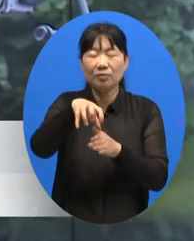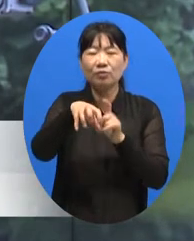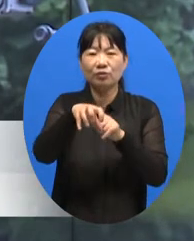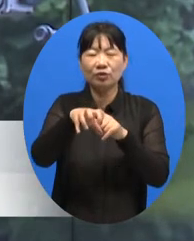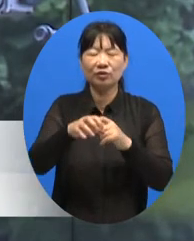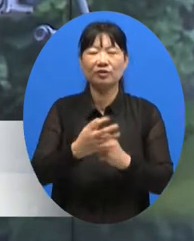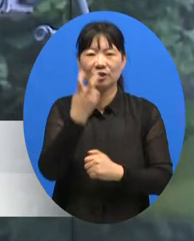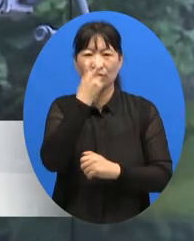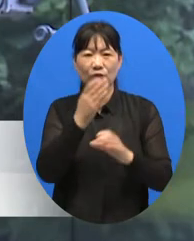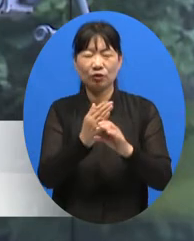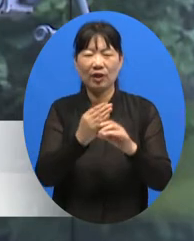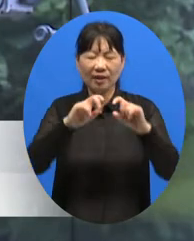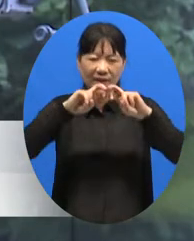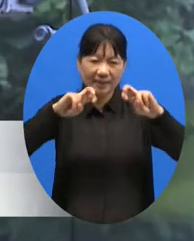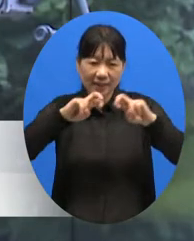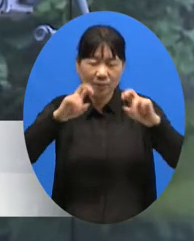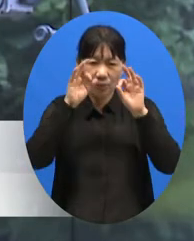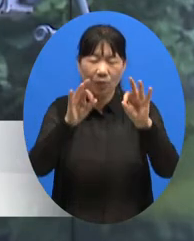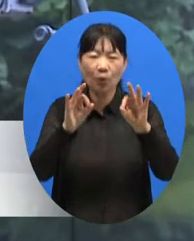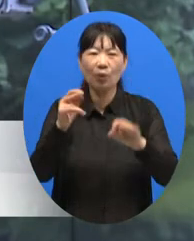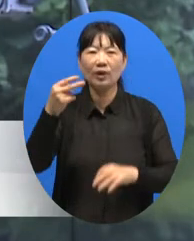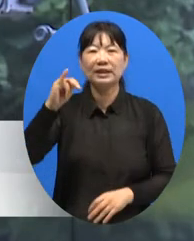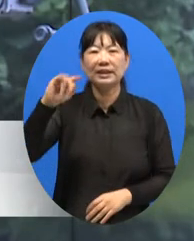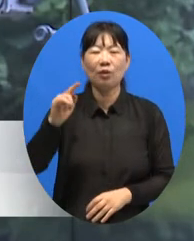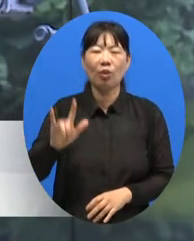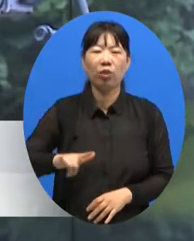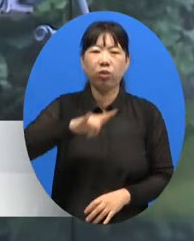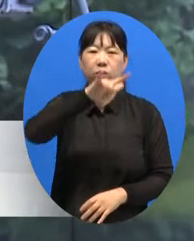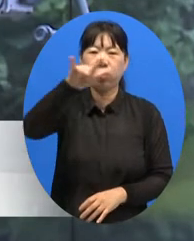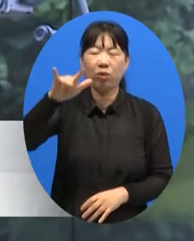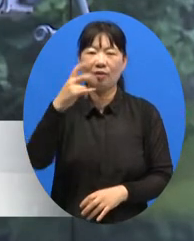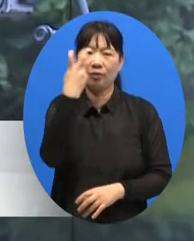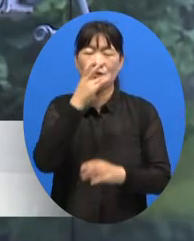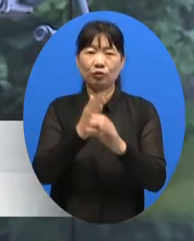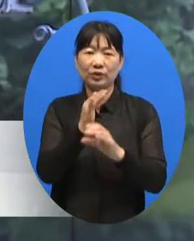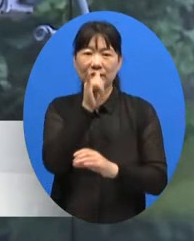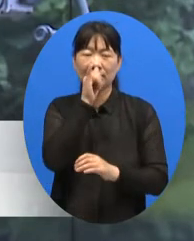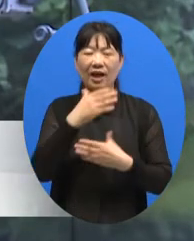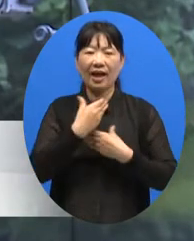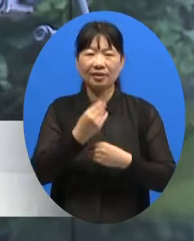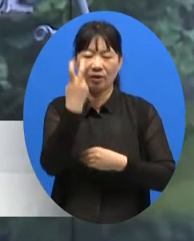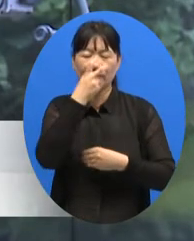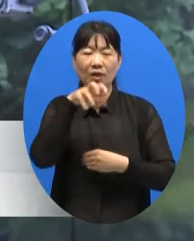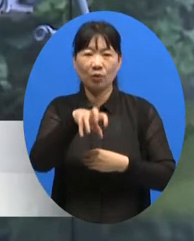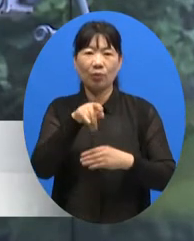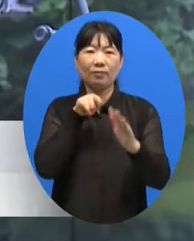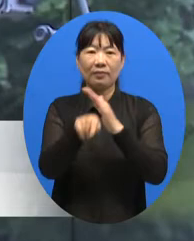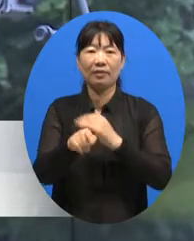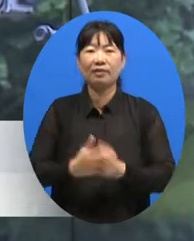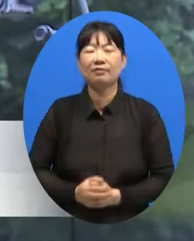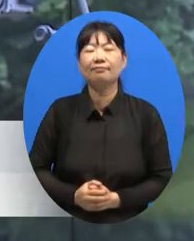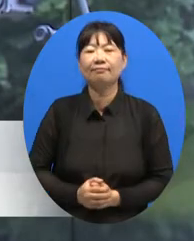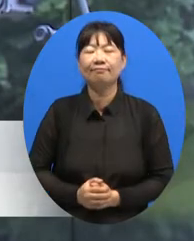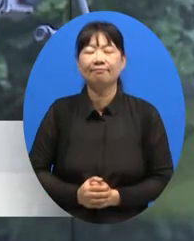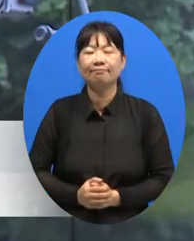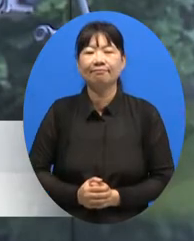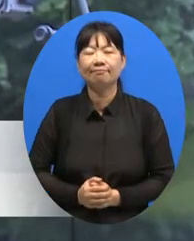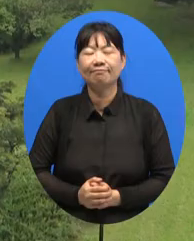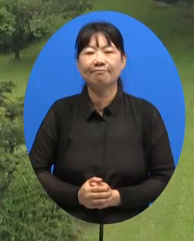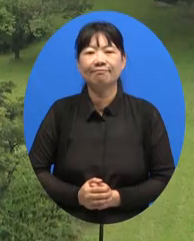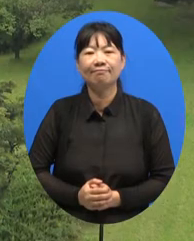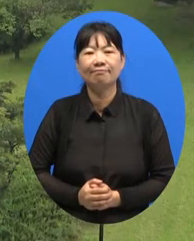눈으로 보기 힘든 곳까지 샅샅이 살펴보기 위해 드론까지 동원했는데요. 안전 점검 현장을 최창순 기자가 동행했습니다.